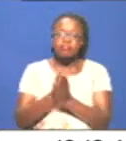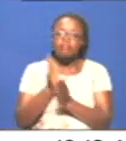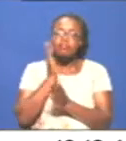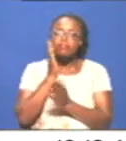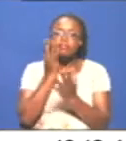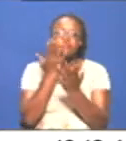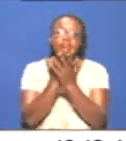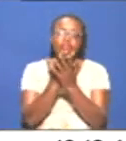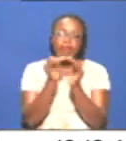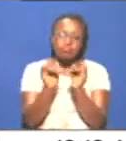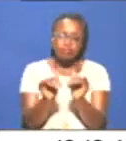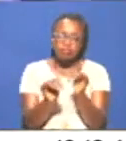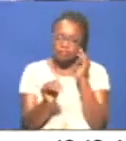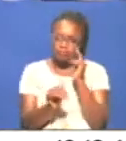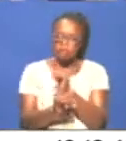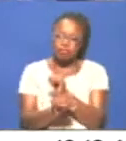gerezani.